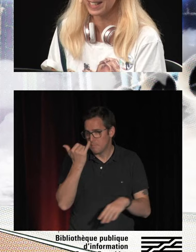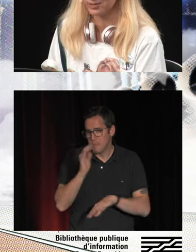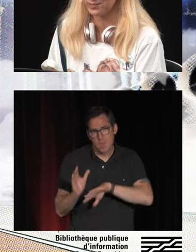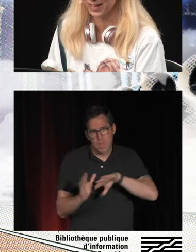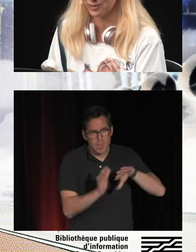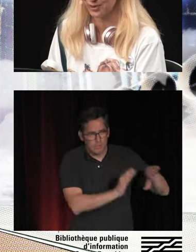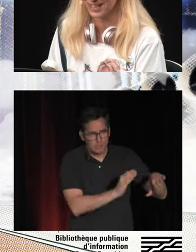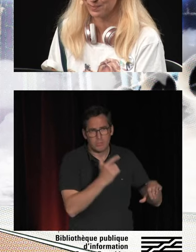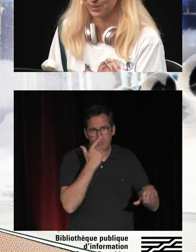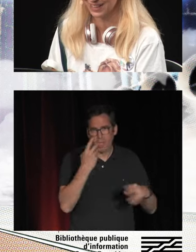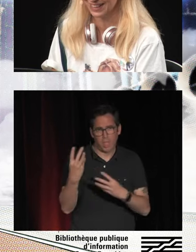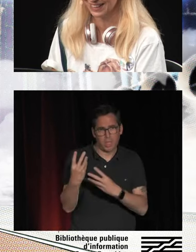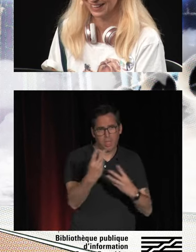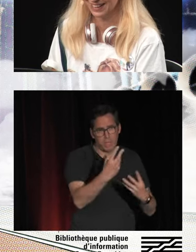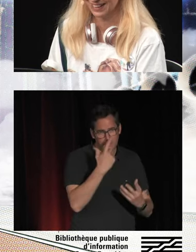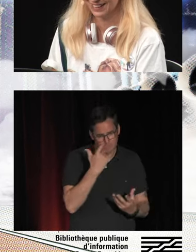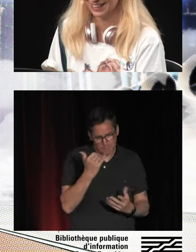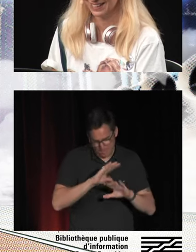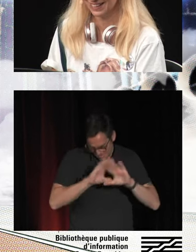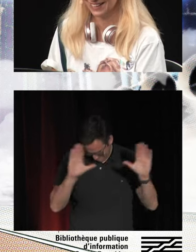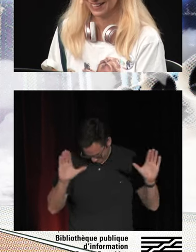C'est terrible de se faire troller à ce point-là.